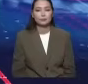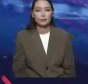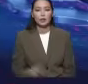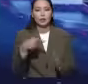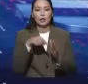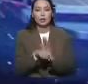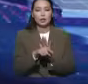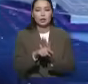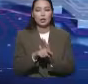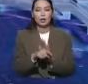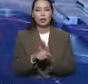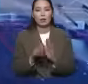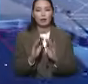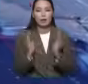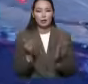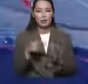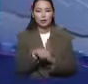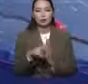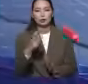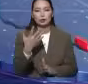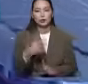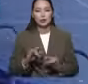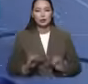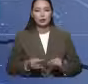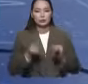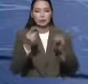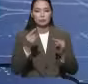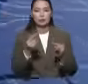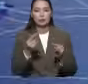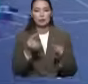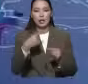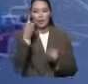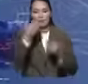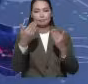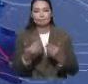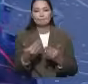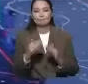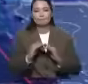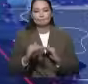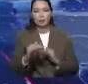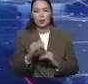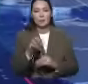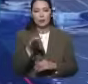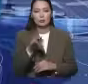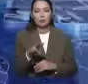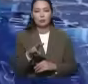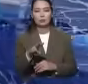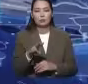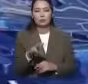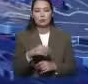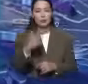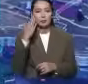ішіндегі 250 кірпіші, бетіндегі 4 плита перекрытия бетонный. Бас